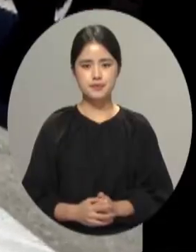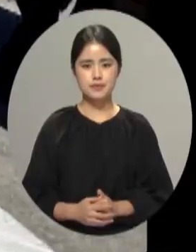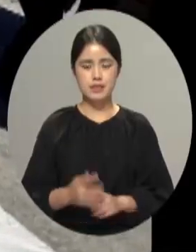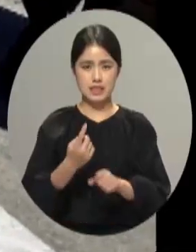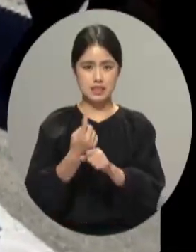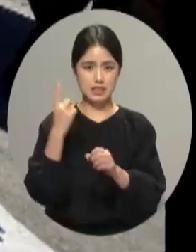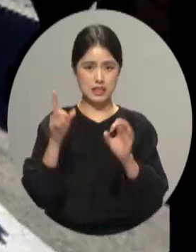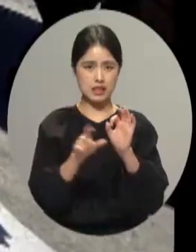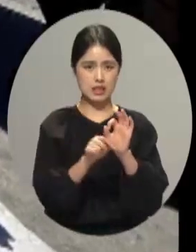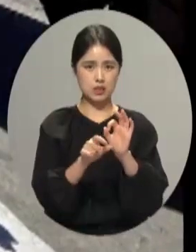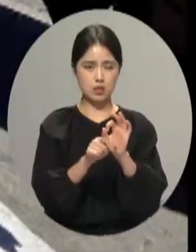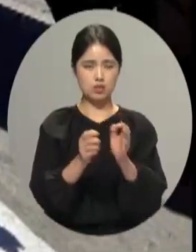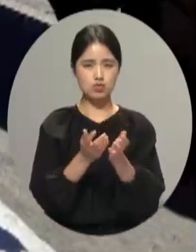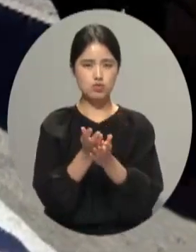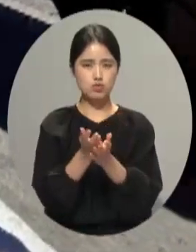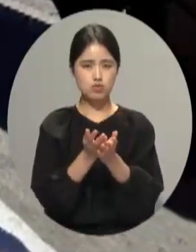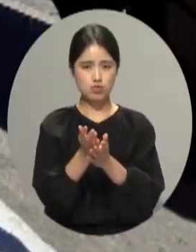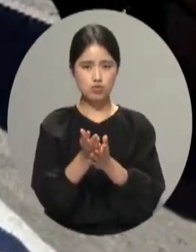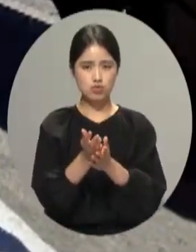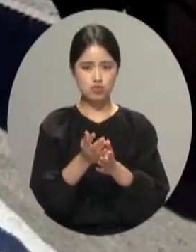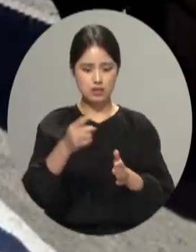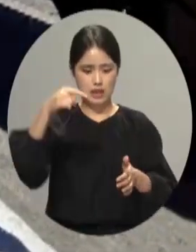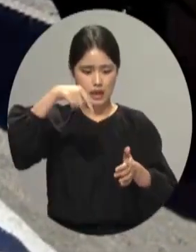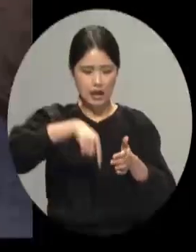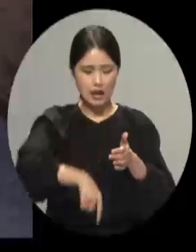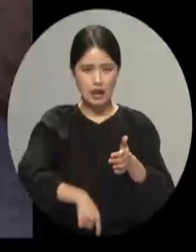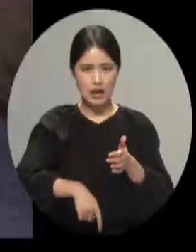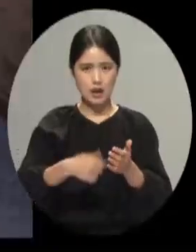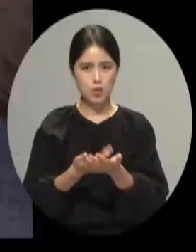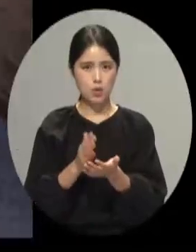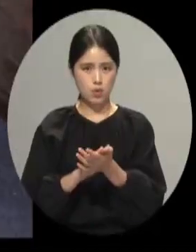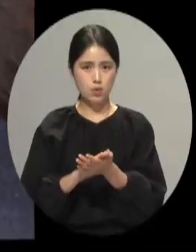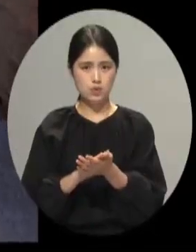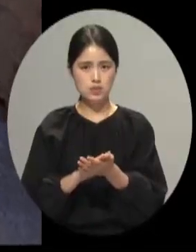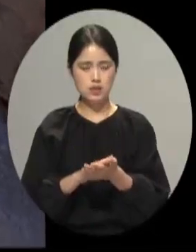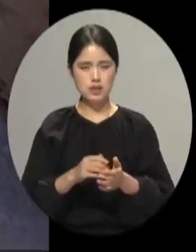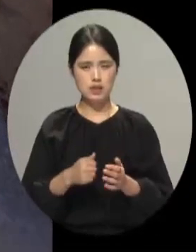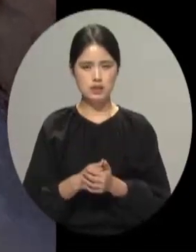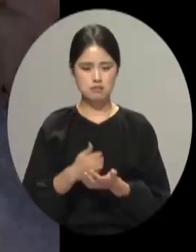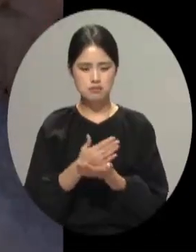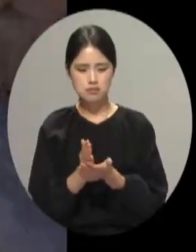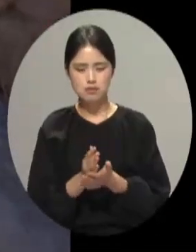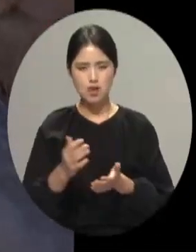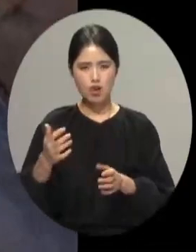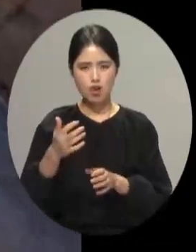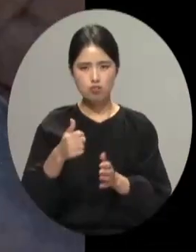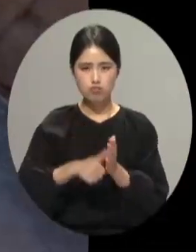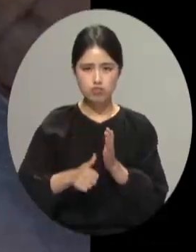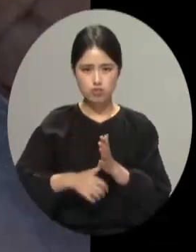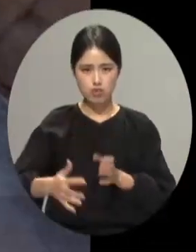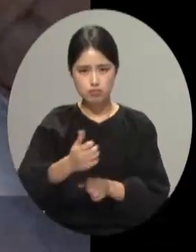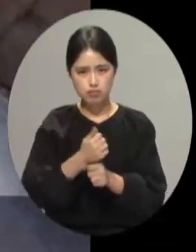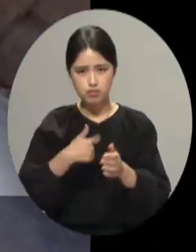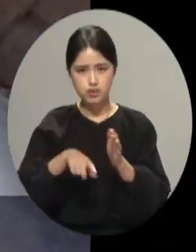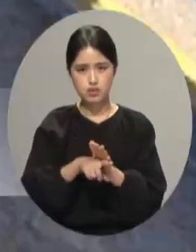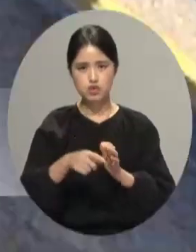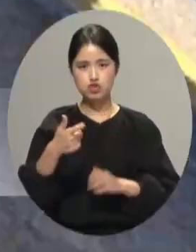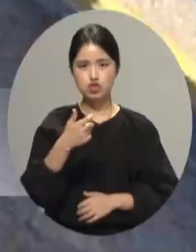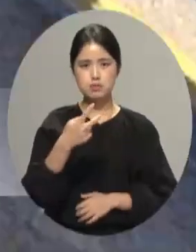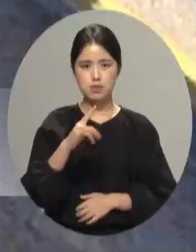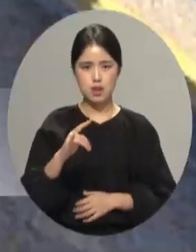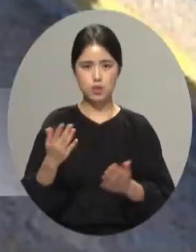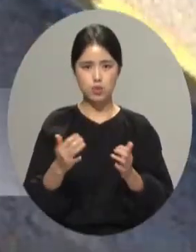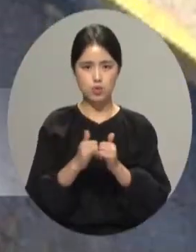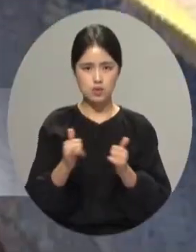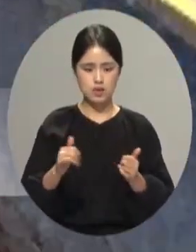지난해 10월 군산 금광동의 하수관로 공사 현장. 공구를 챙기러 3m 깊이의 현장으로 내려간 60대 노동자는